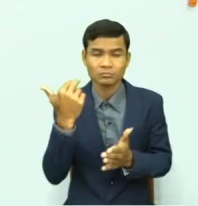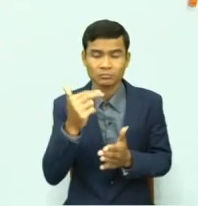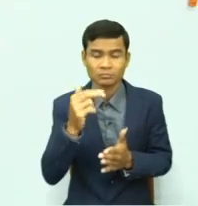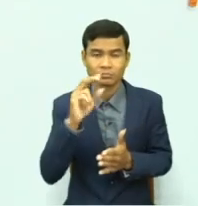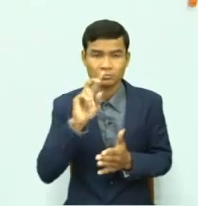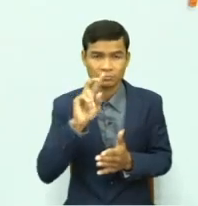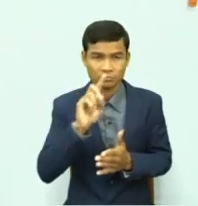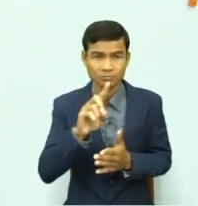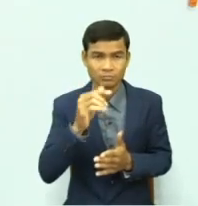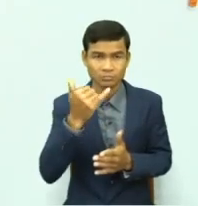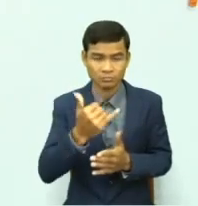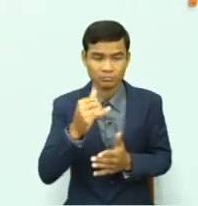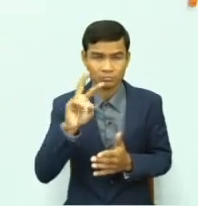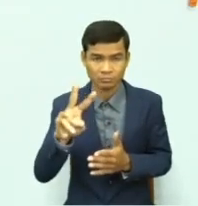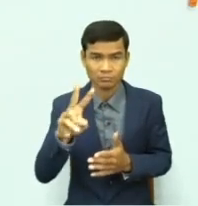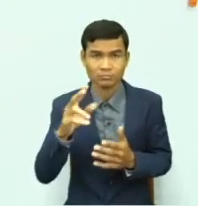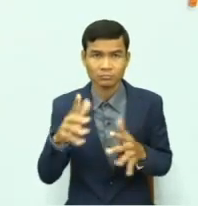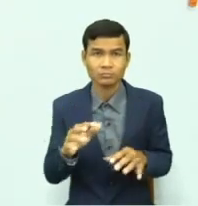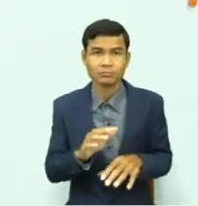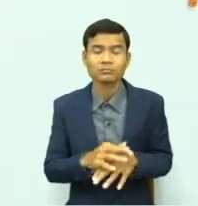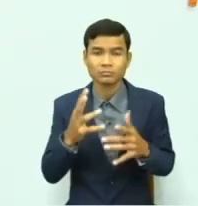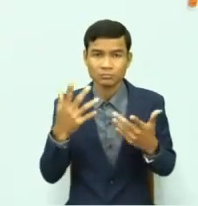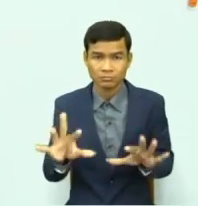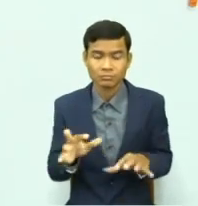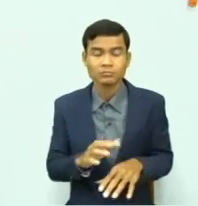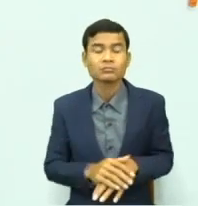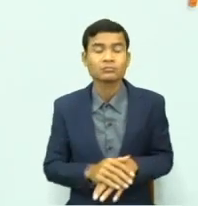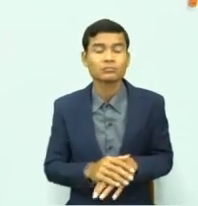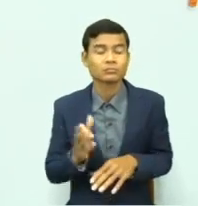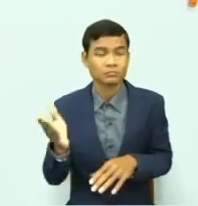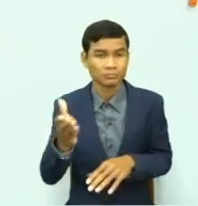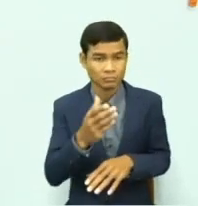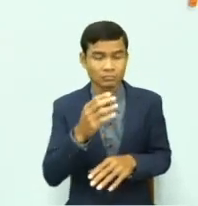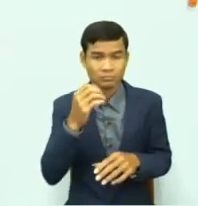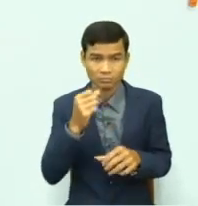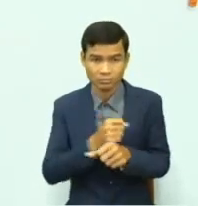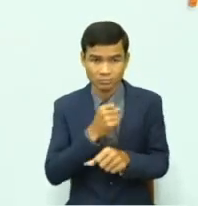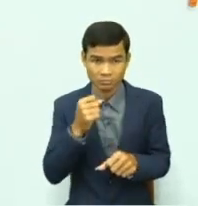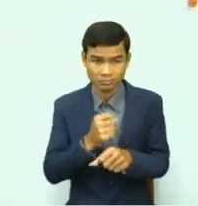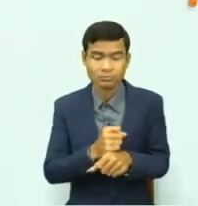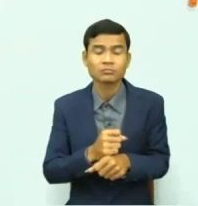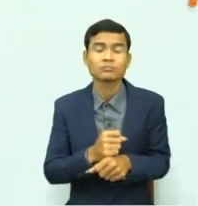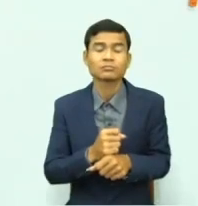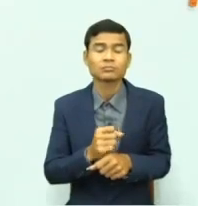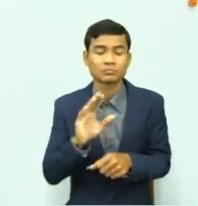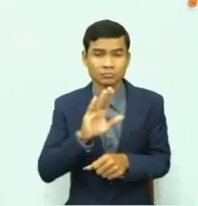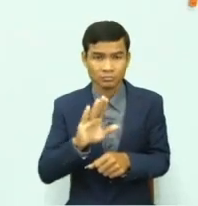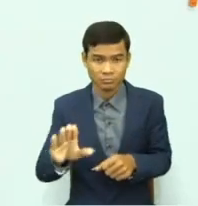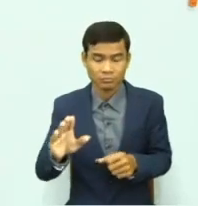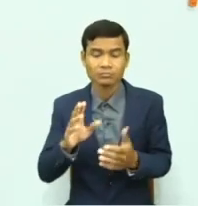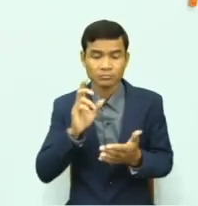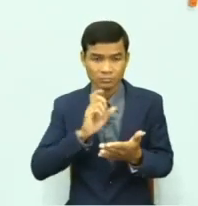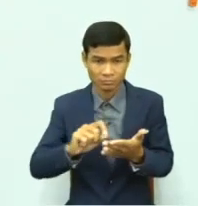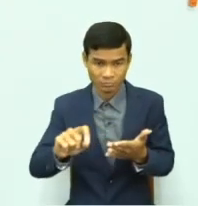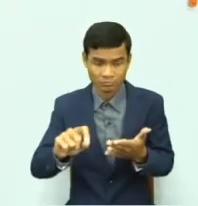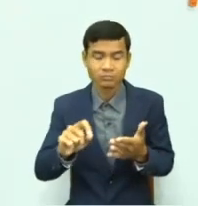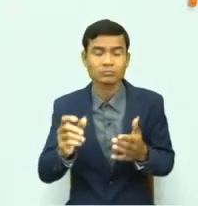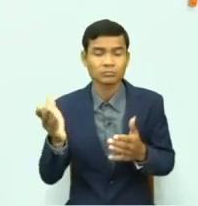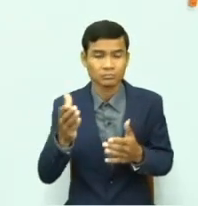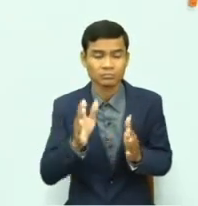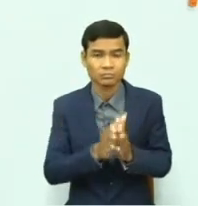rơi hóc sắp bì nè con. Chà hai nít. Kịch ca nít cư nè cừu sắp xe xâm rạp nè đạo miên sắp hơi sắc xa cố.